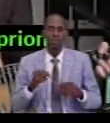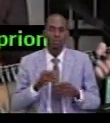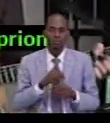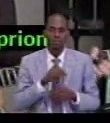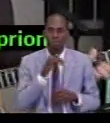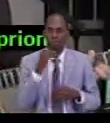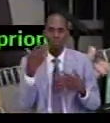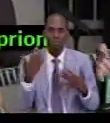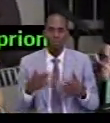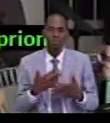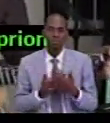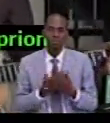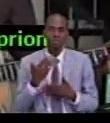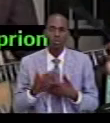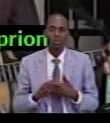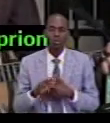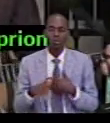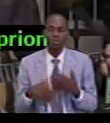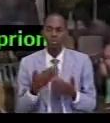tout ce que nous